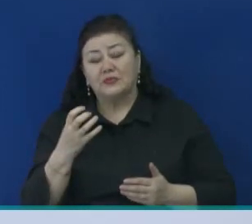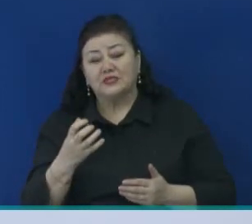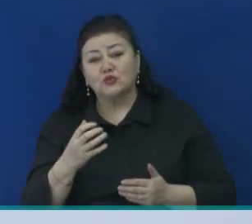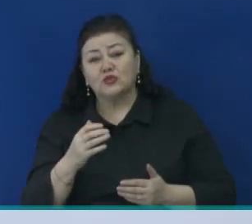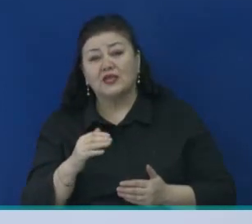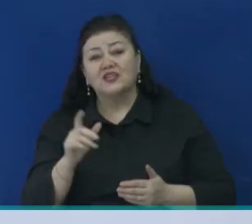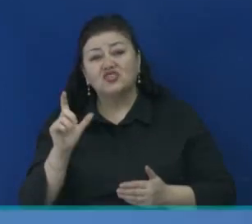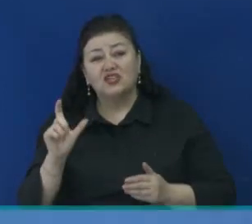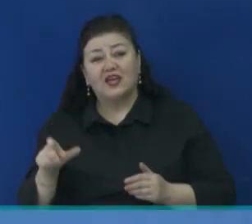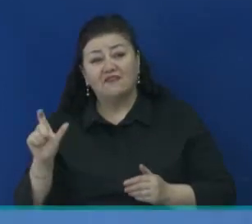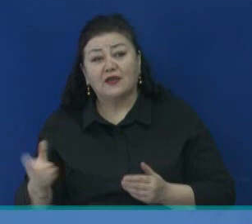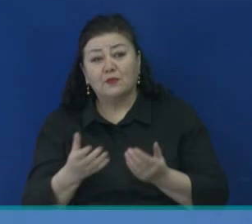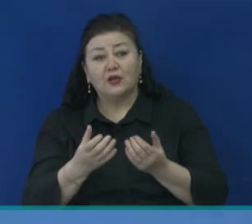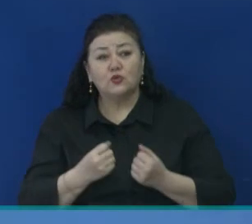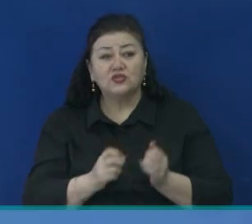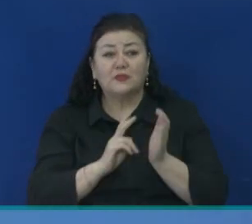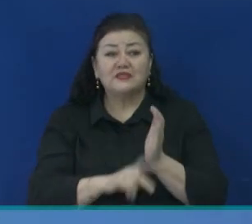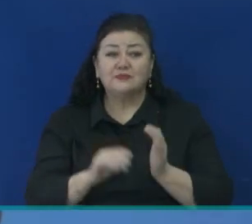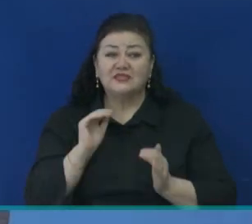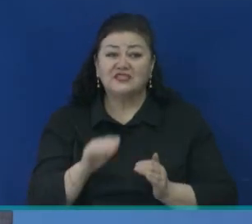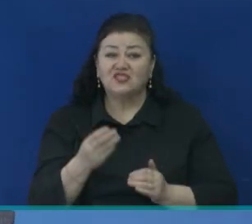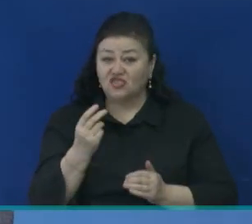теңгеден беріледі.